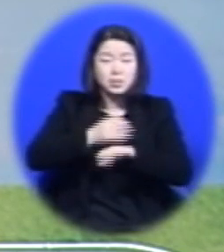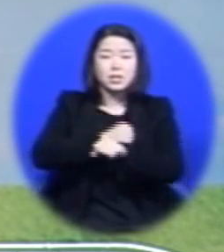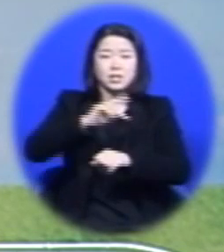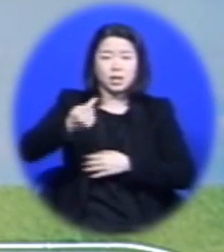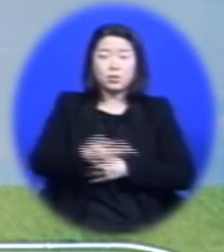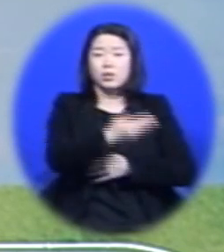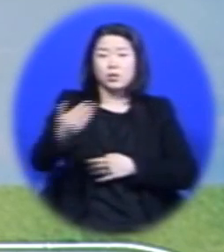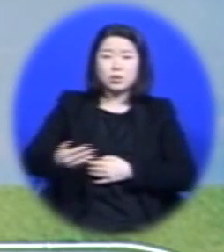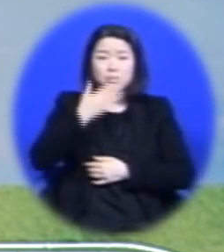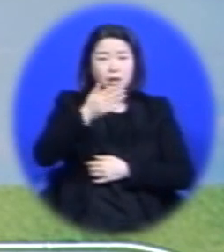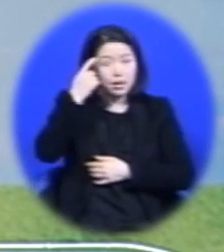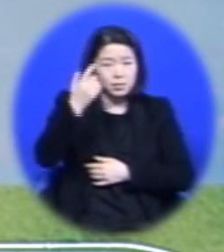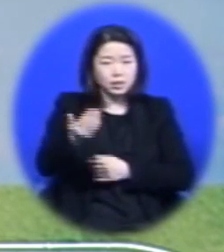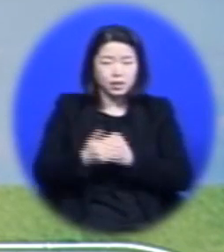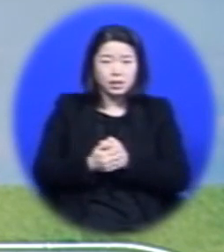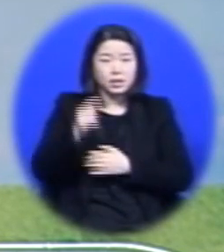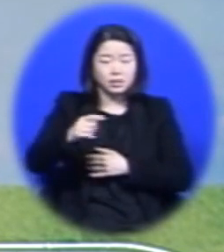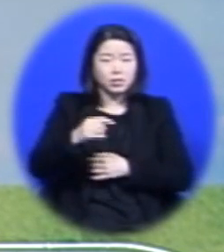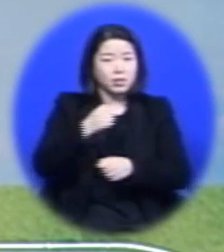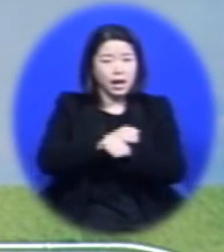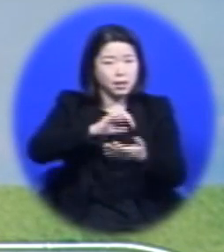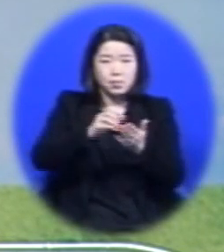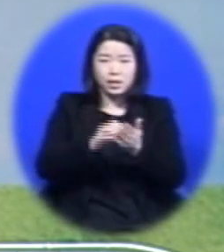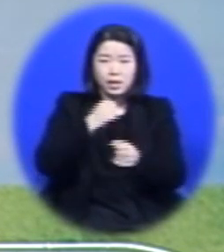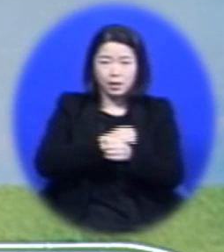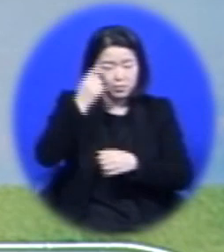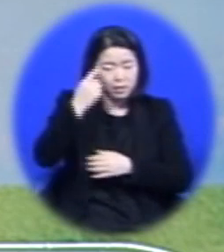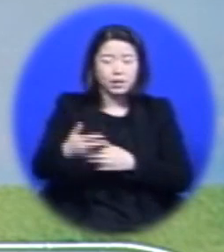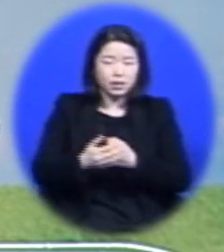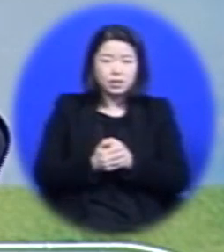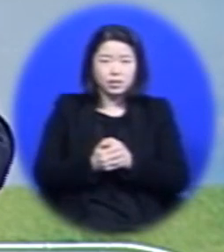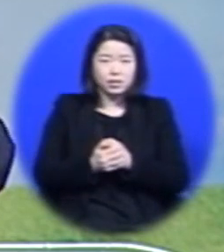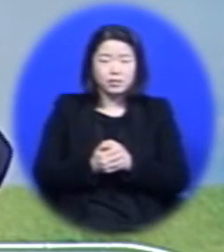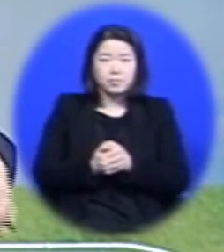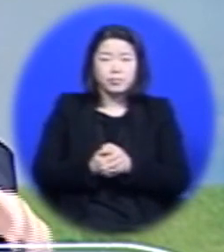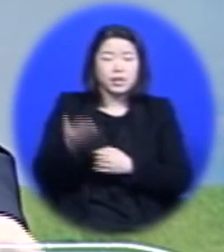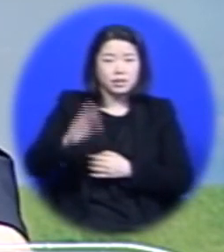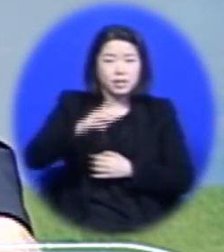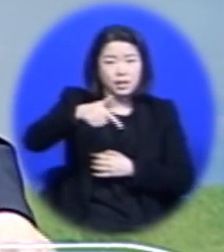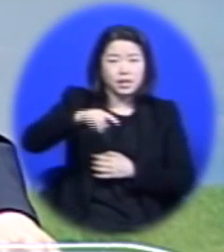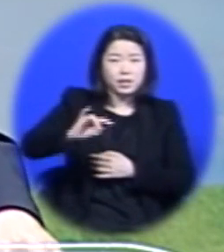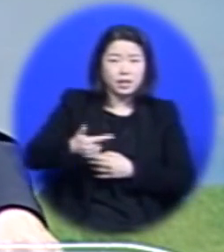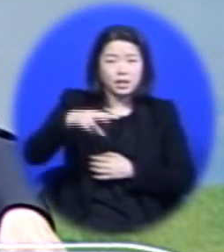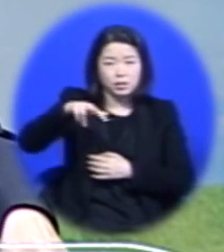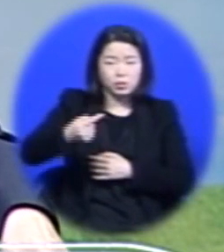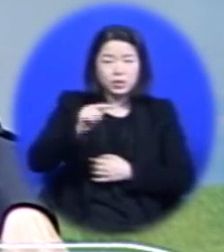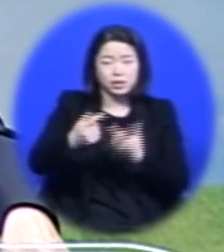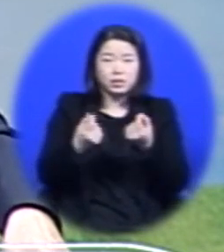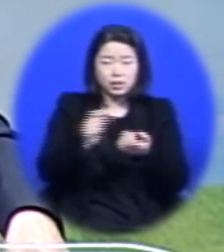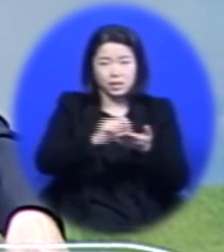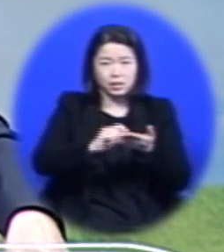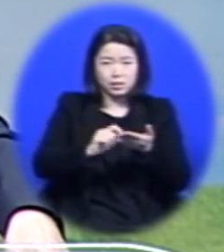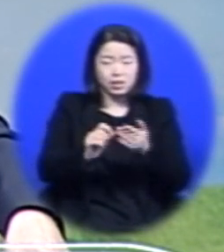여러분 하겠어요 그 할만 합니까 그런데 미즈노 갠 저는 그렇게 c 를 써서